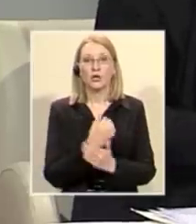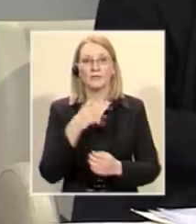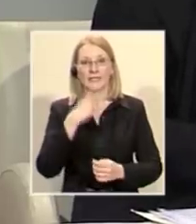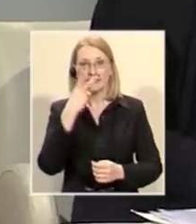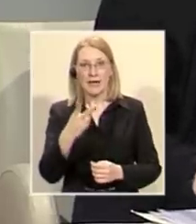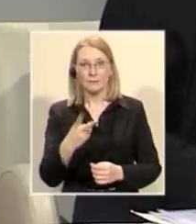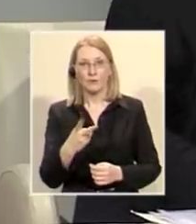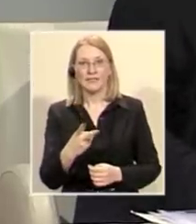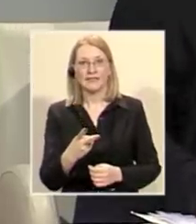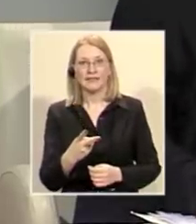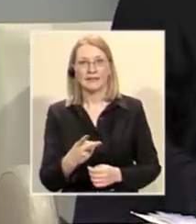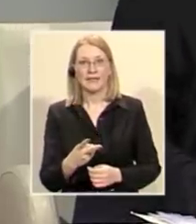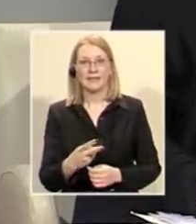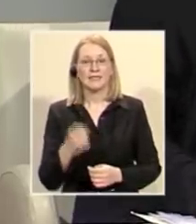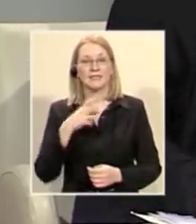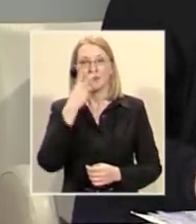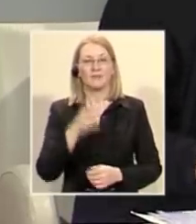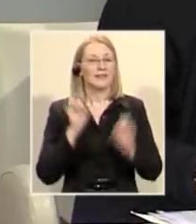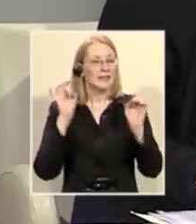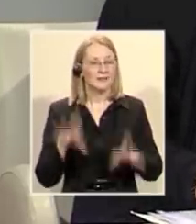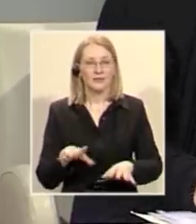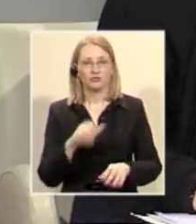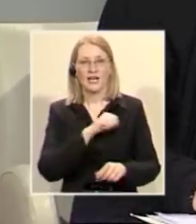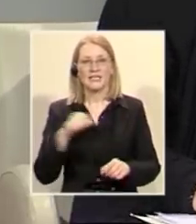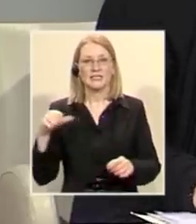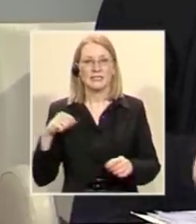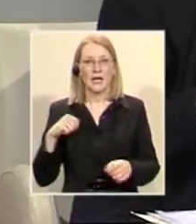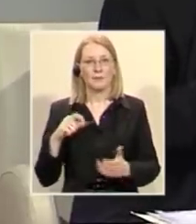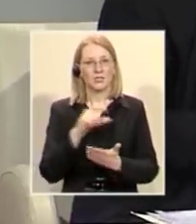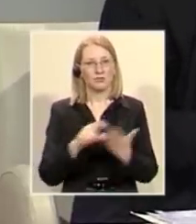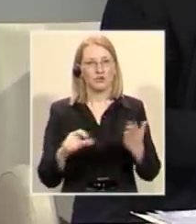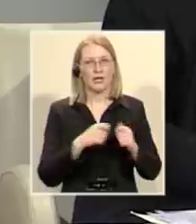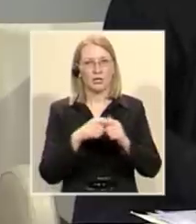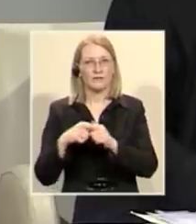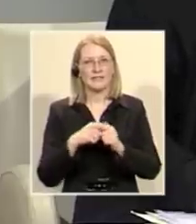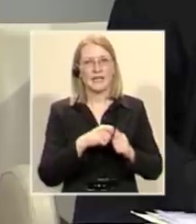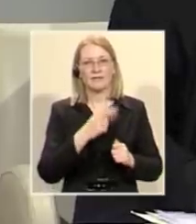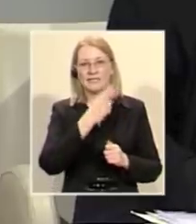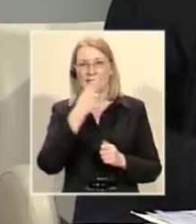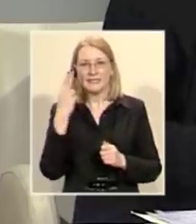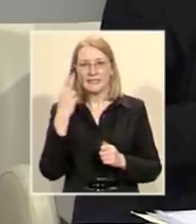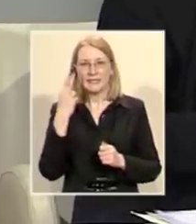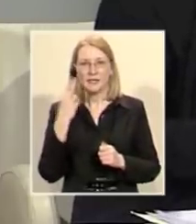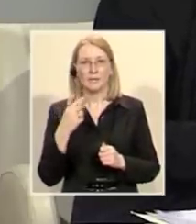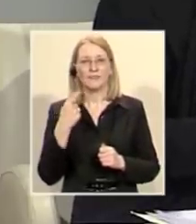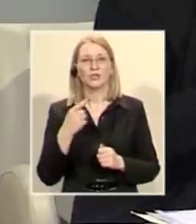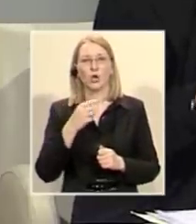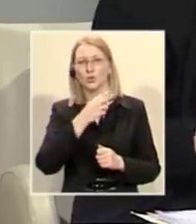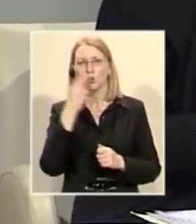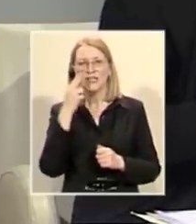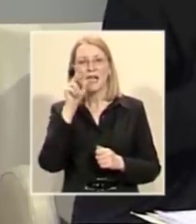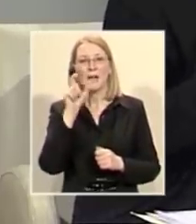za slabovidne? Za slabovidne, ništa. Samo za članove Saveza slijepih. Jel? To su te slijepe